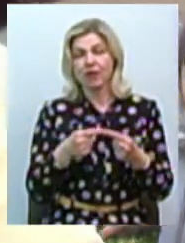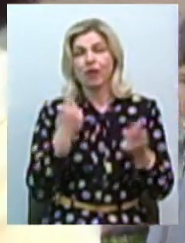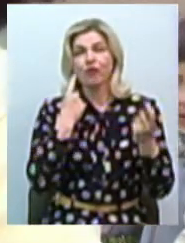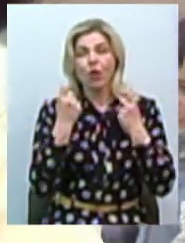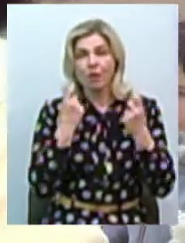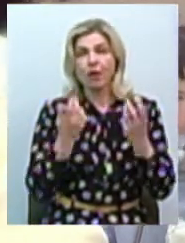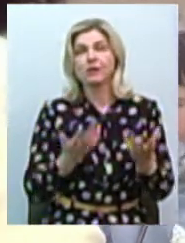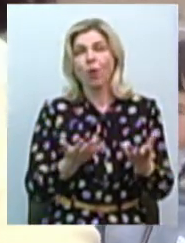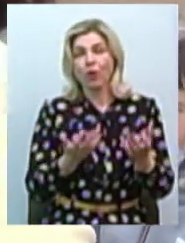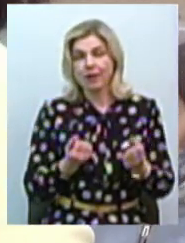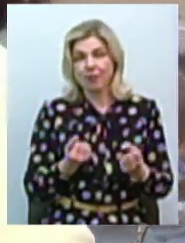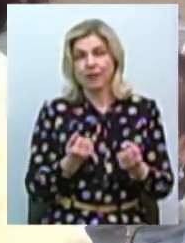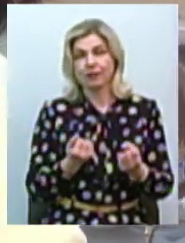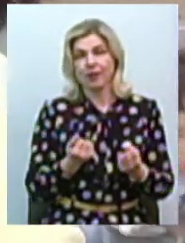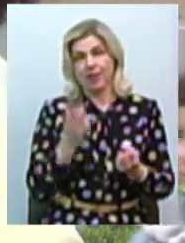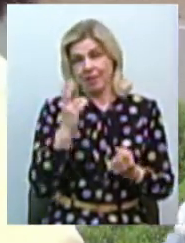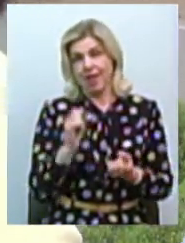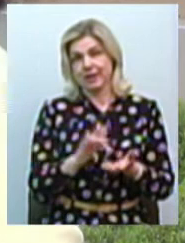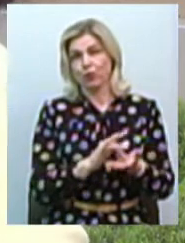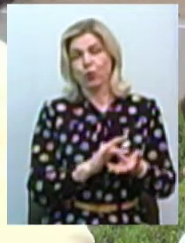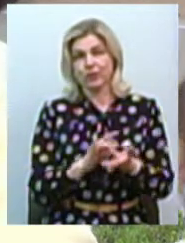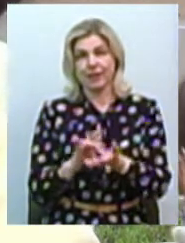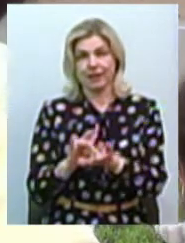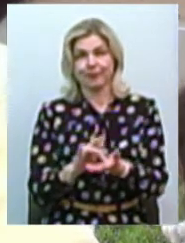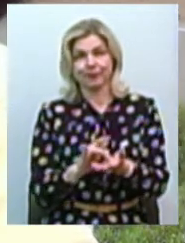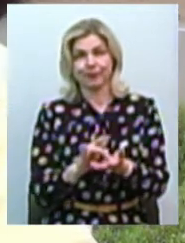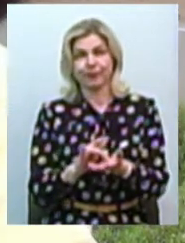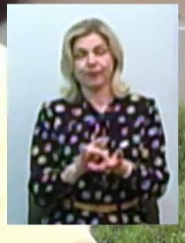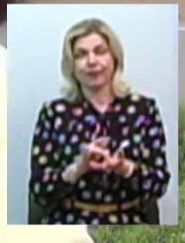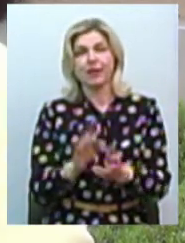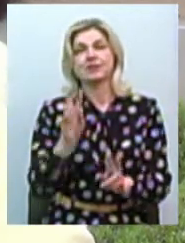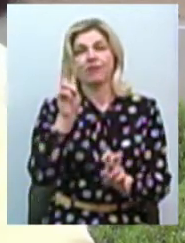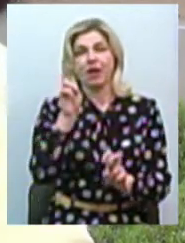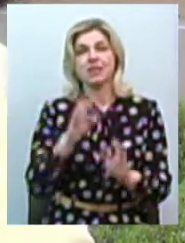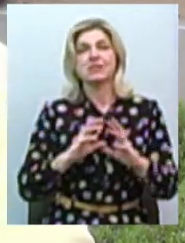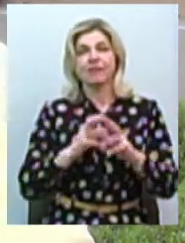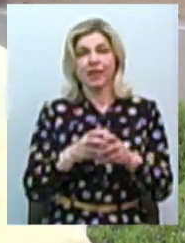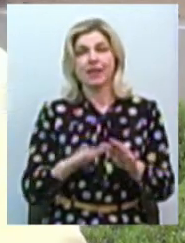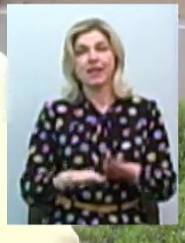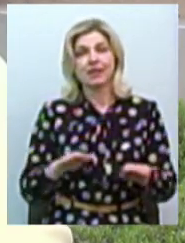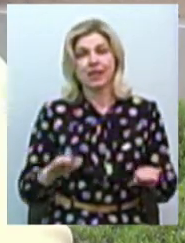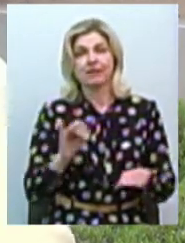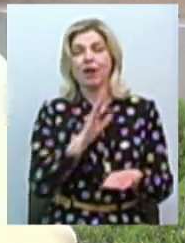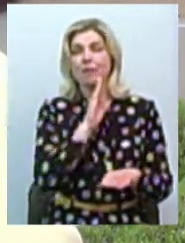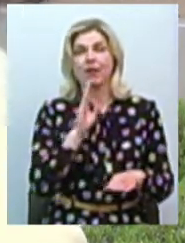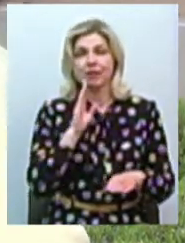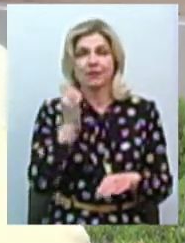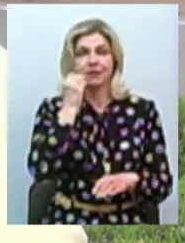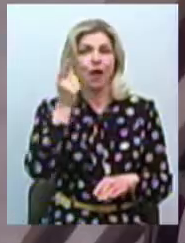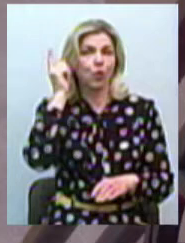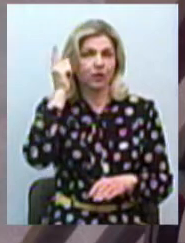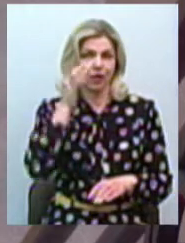інформацію отримати на екскурсії під назвою «Світ дитинства і материнства в стародавні